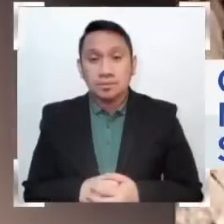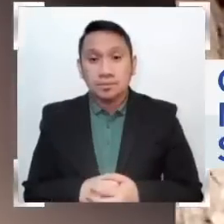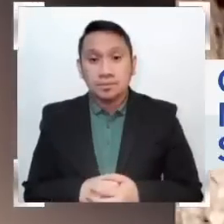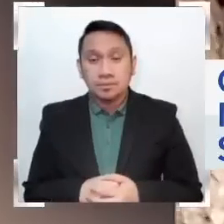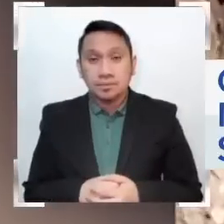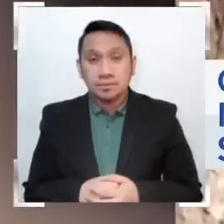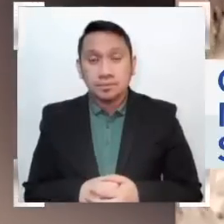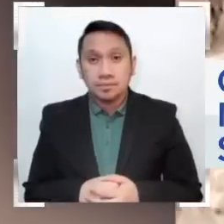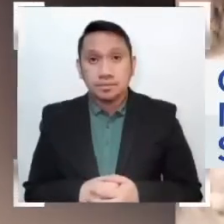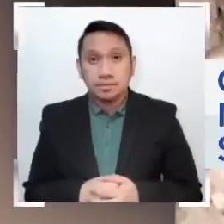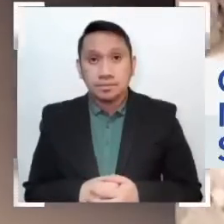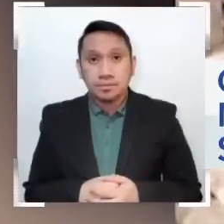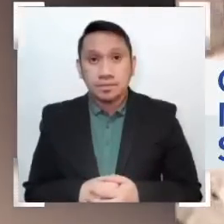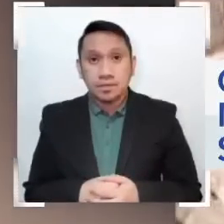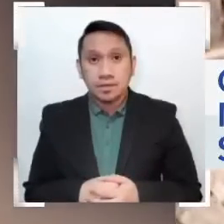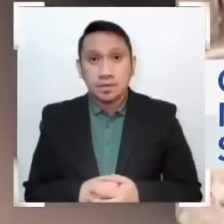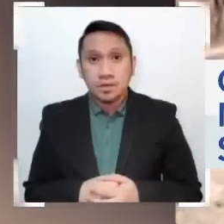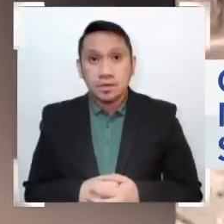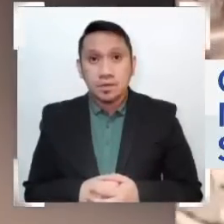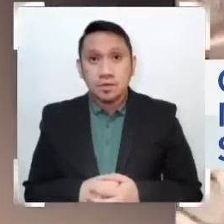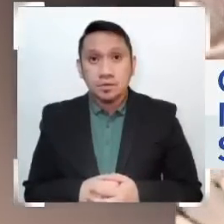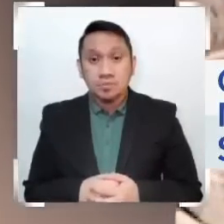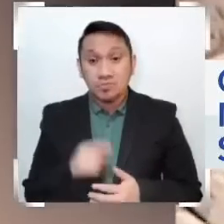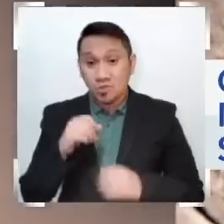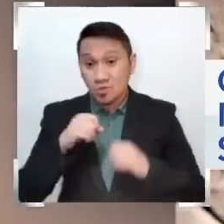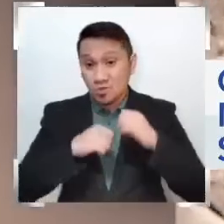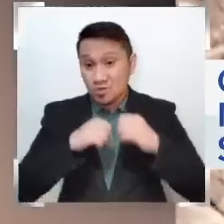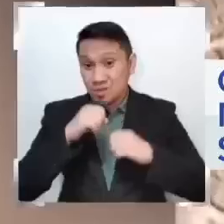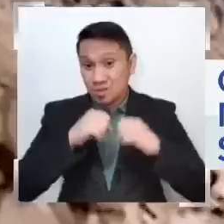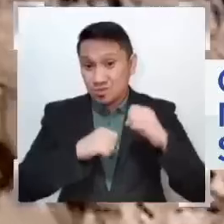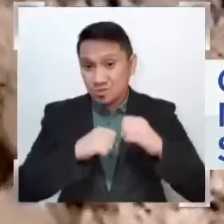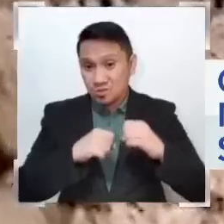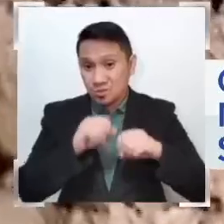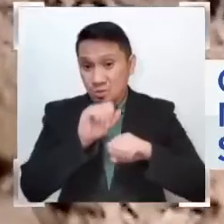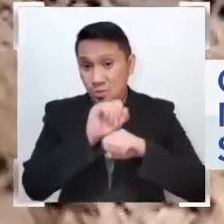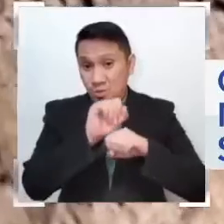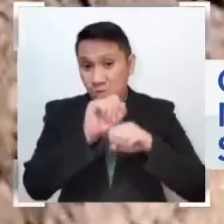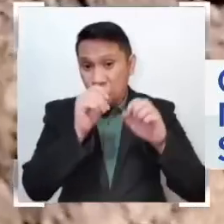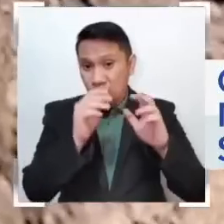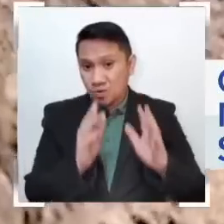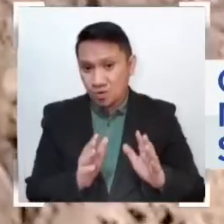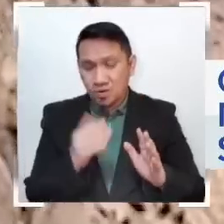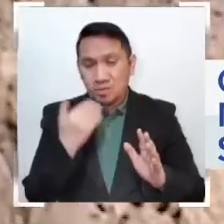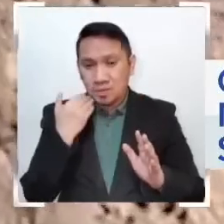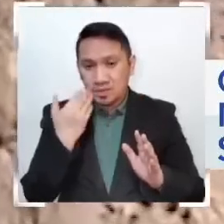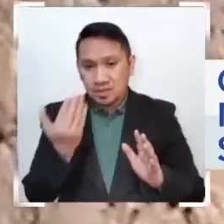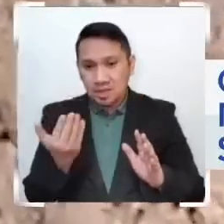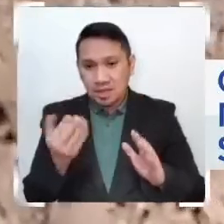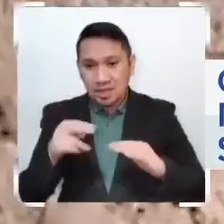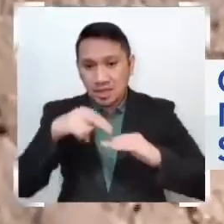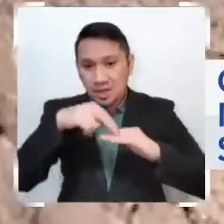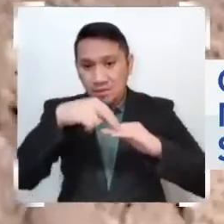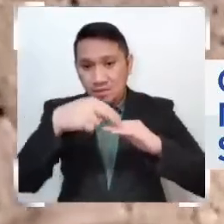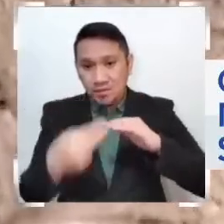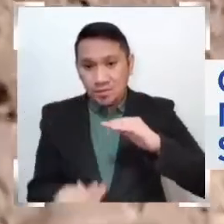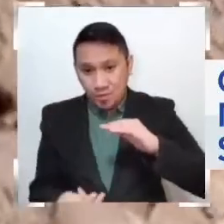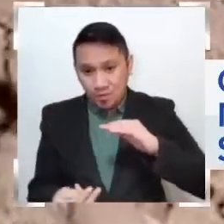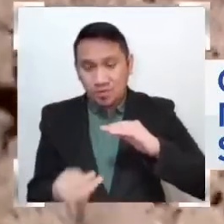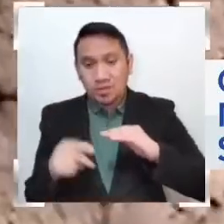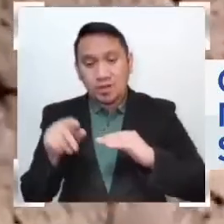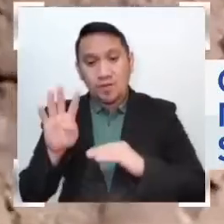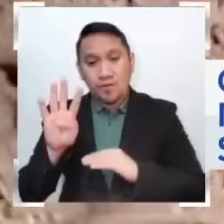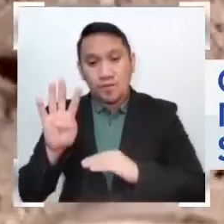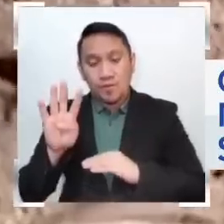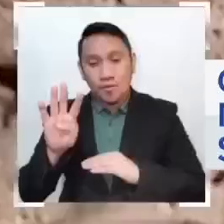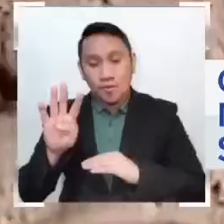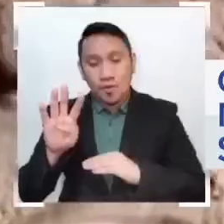Hindi na umabot ng Pasko ang construction worker na si Francis Ortiz. Nahulog siya sa hukay na may lalim na 4 na metro sa barangay na